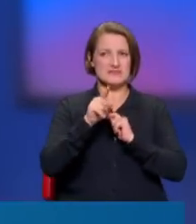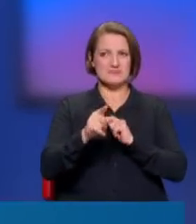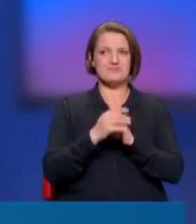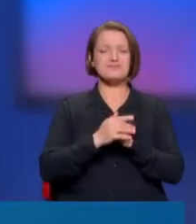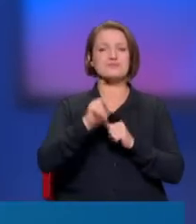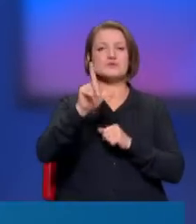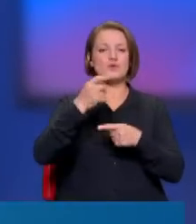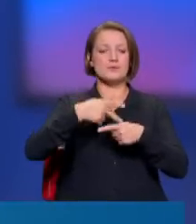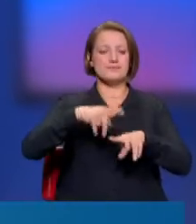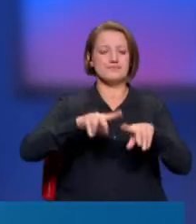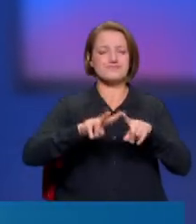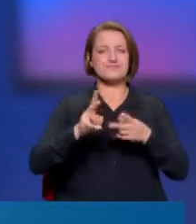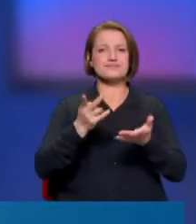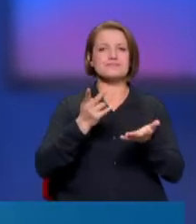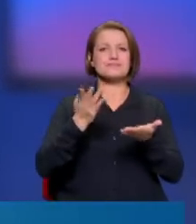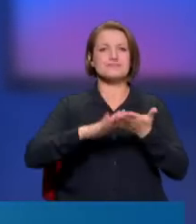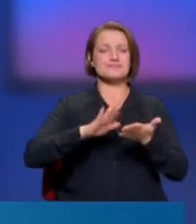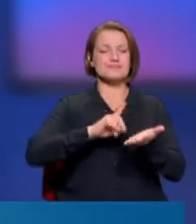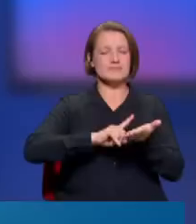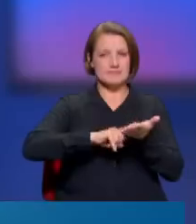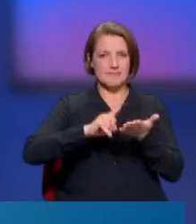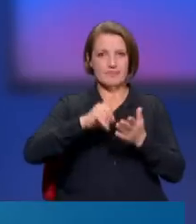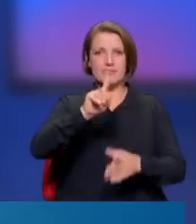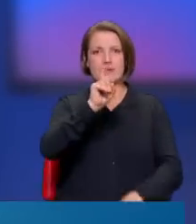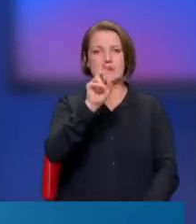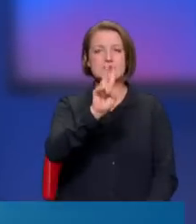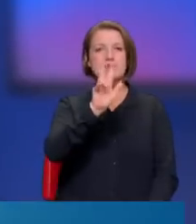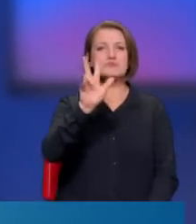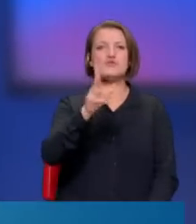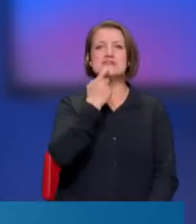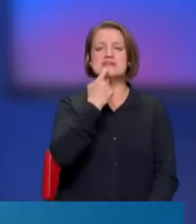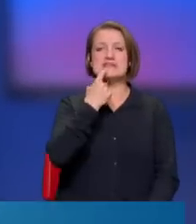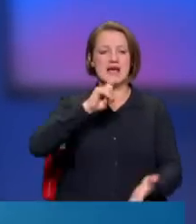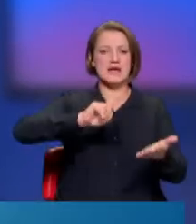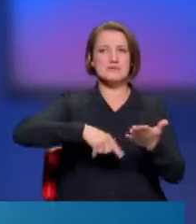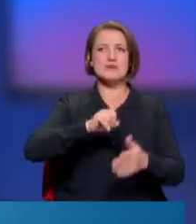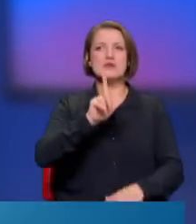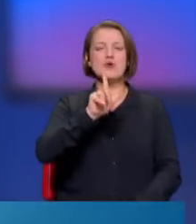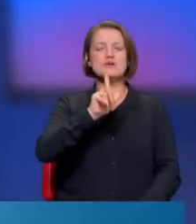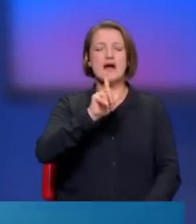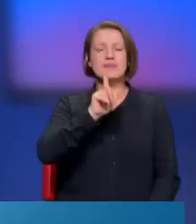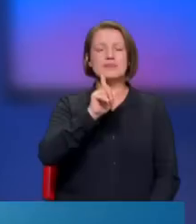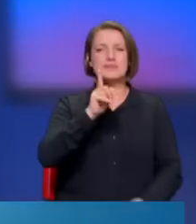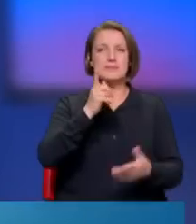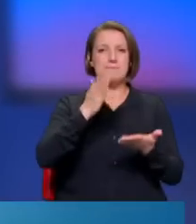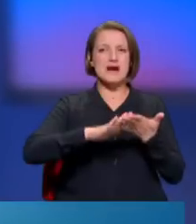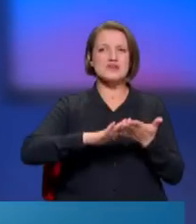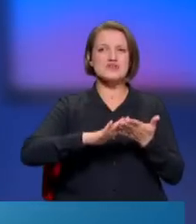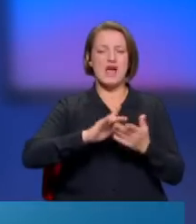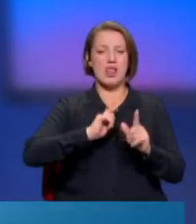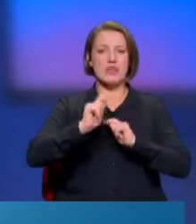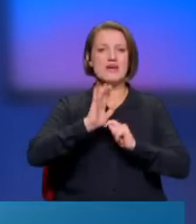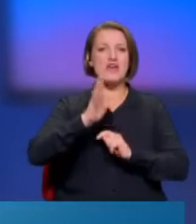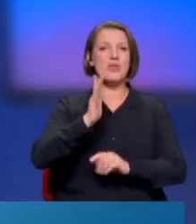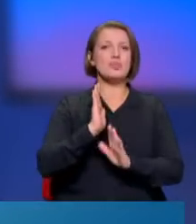Lozan Barış Antlaşması 1923'te imzalandı 100 yıl oldu ve Lozan Barış Antlaşması geçerliliğini